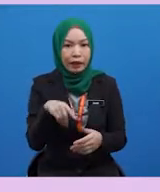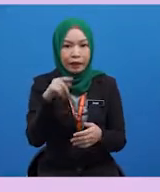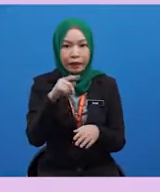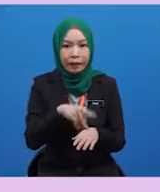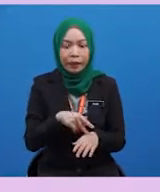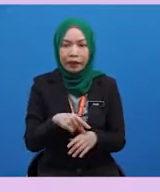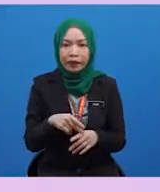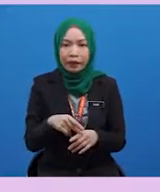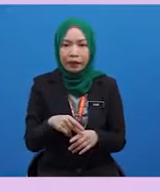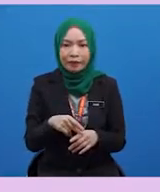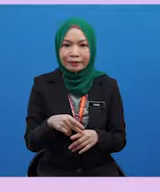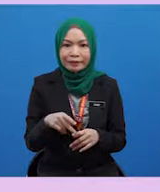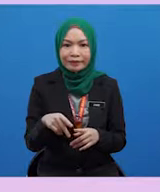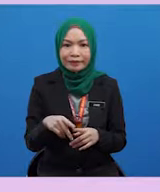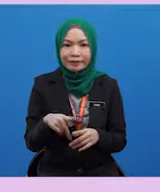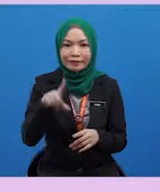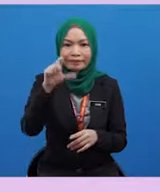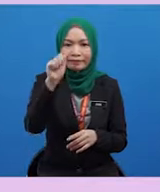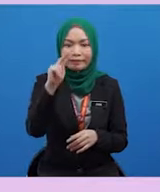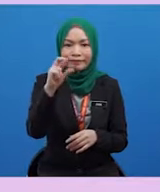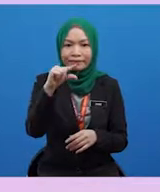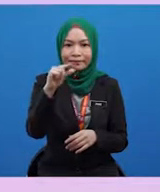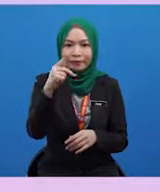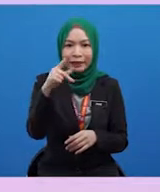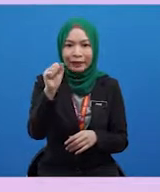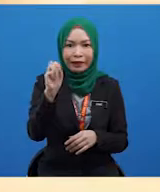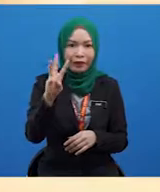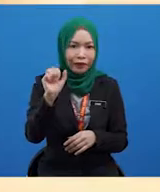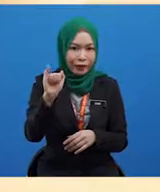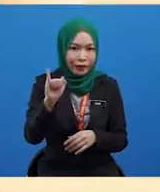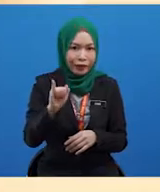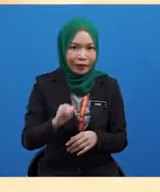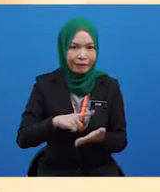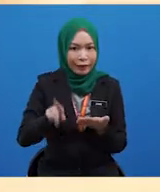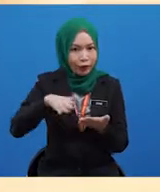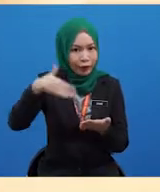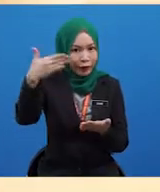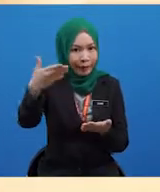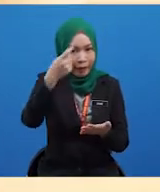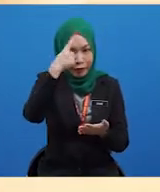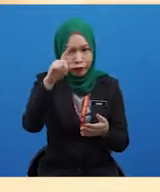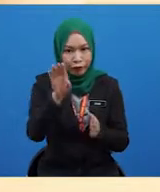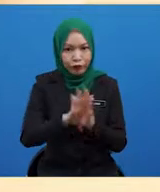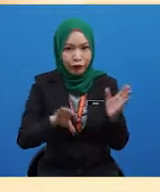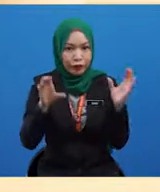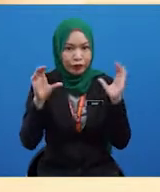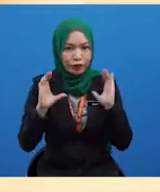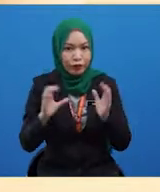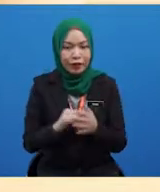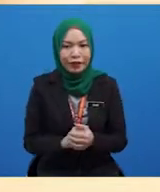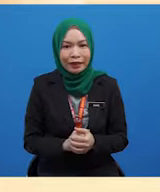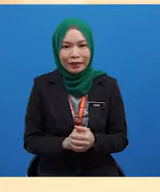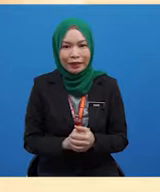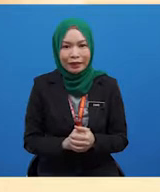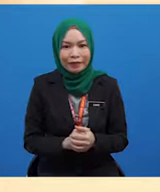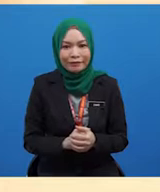minggu hadapan. Kami ke sana untuk bercuti. Kami dalam wacana tersebut merujuk kepada